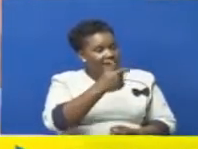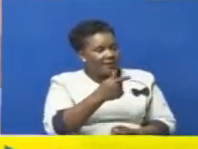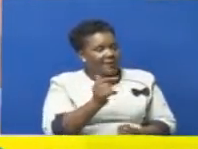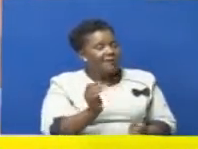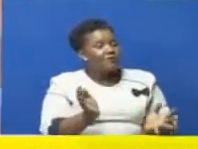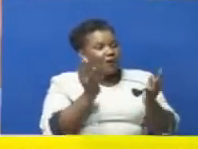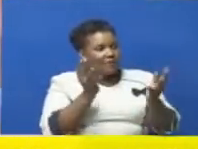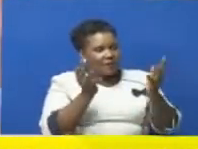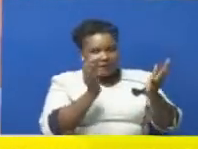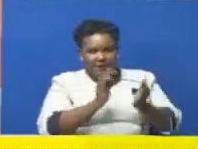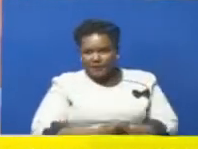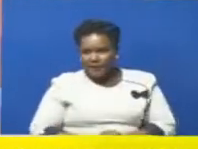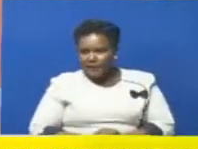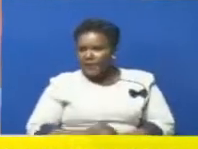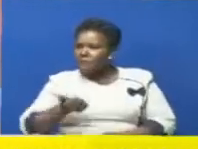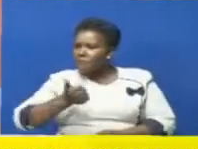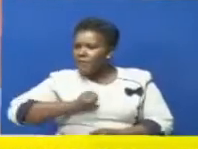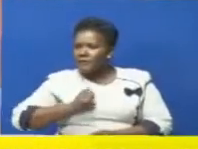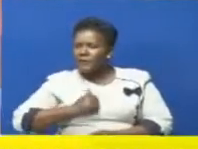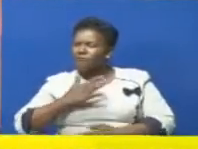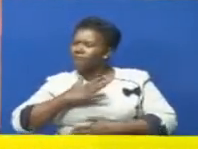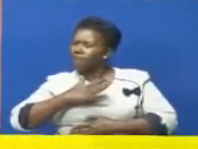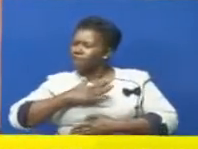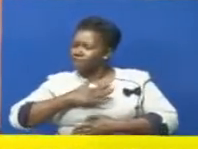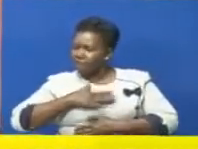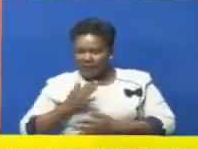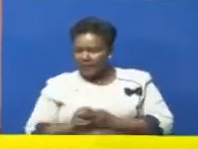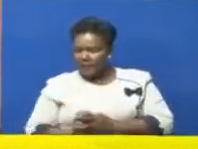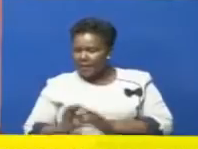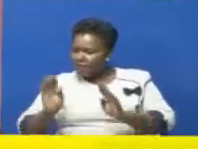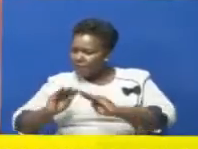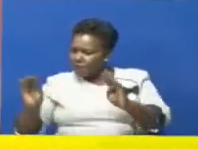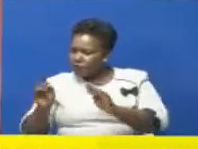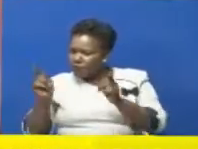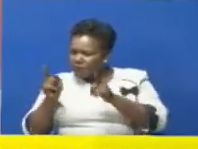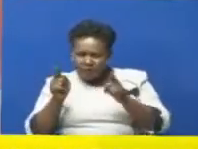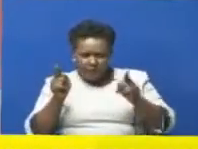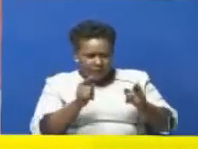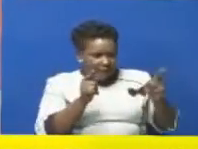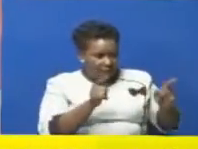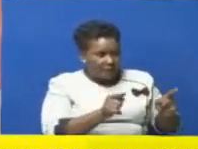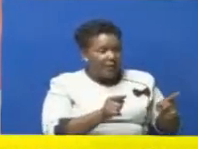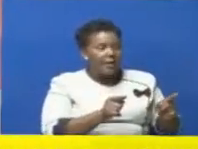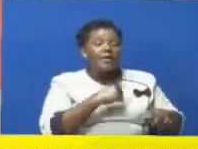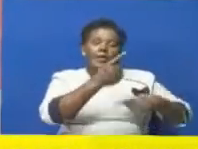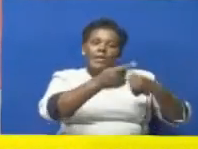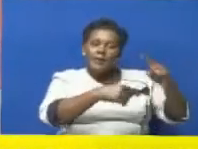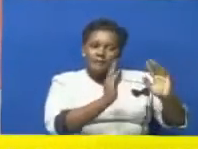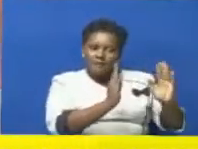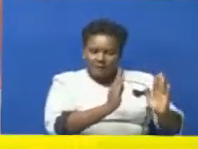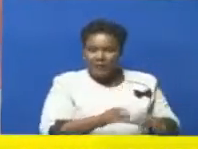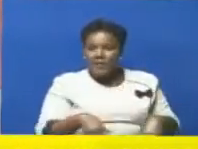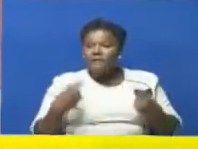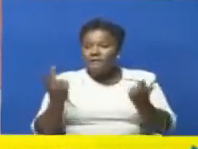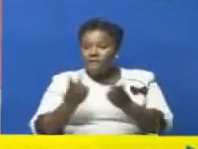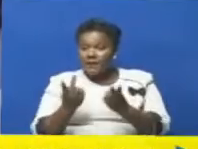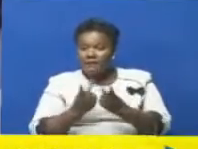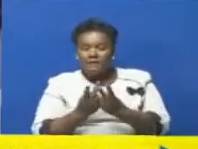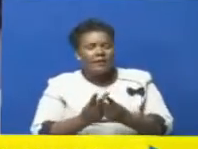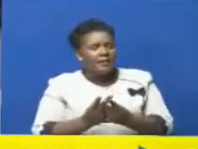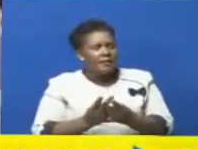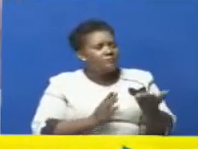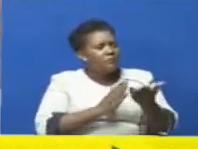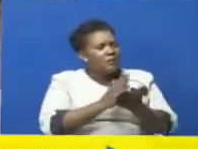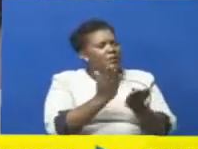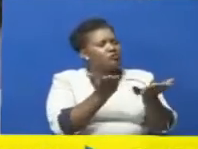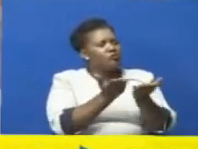au hizi kozi fupifupi za kuhamasisha ziendelee afu zipite shule juu ya shule kwa